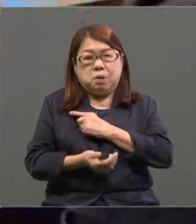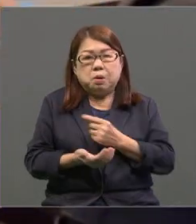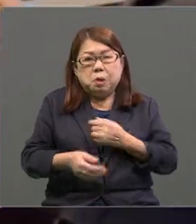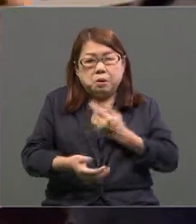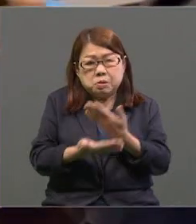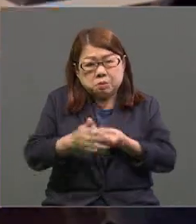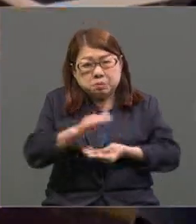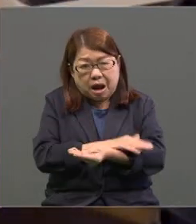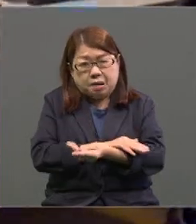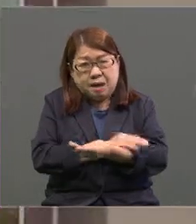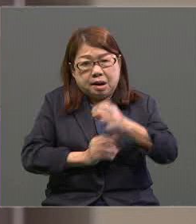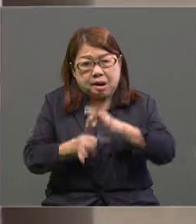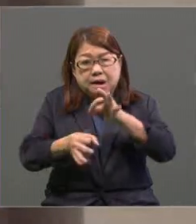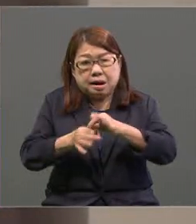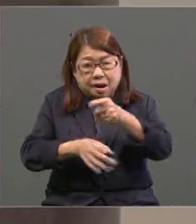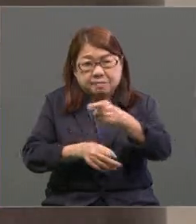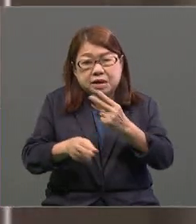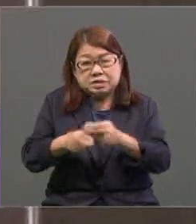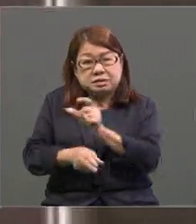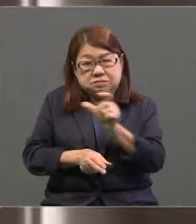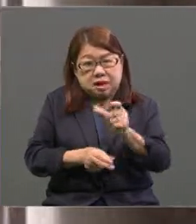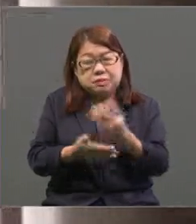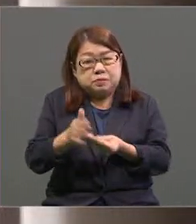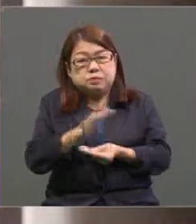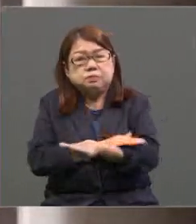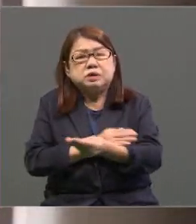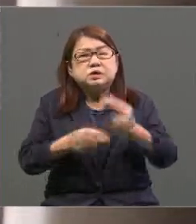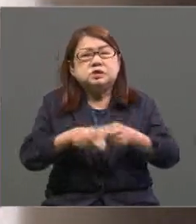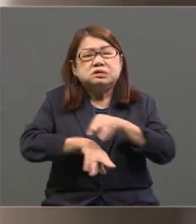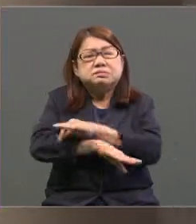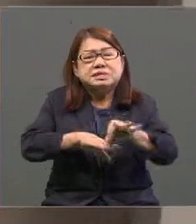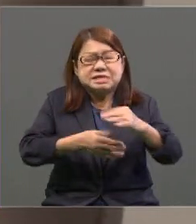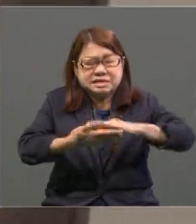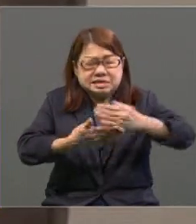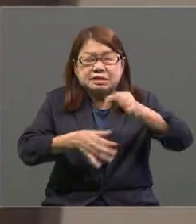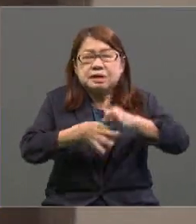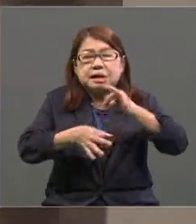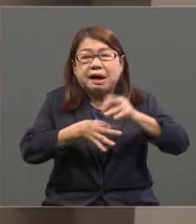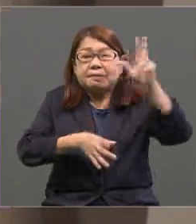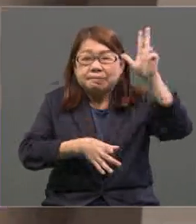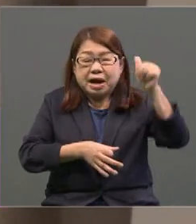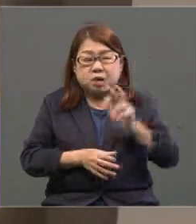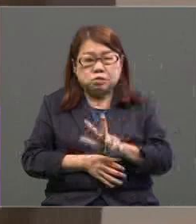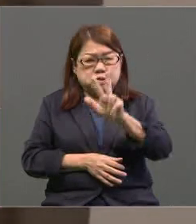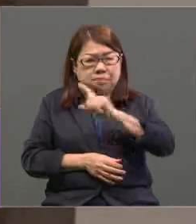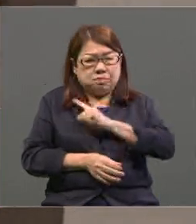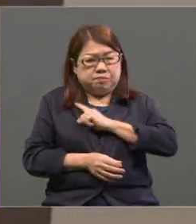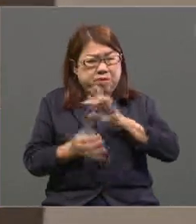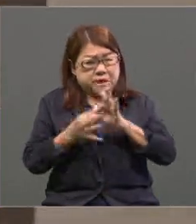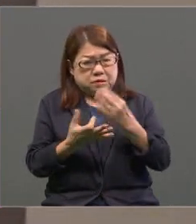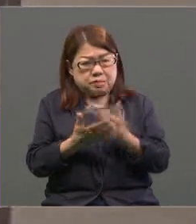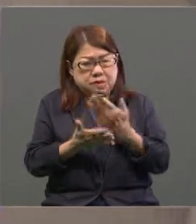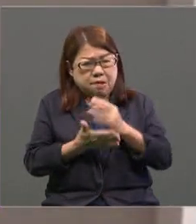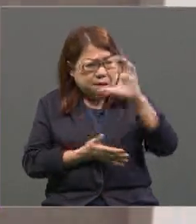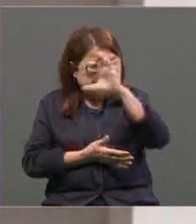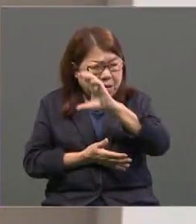ำคัญเลยพฤติกรรมของ3คนแล้วก็อีก 4คนที่หนีไปแล้วเนี่ยเป็นผู้ดูแลระบบการเงินจะคอยจัดหา